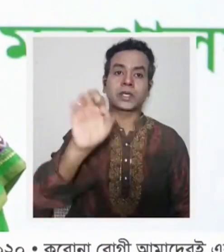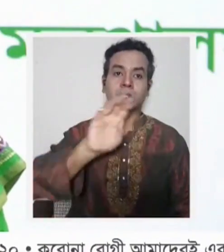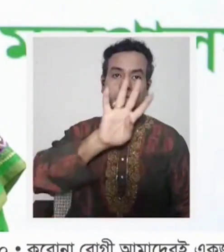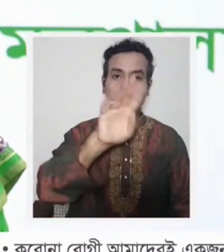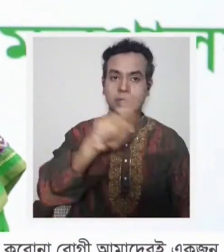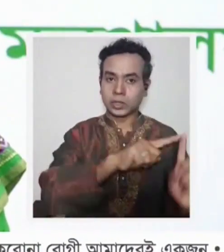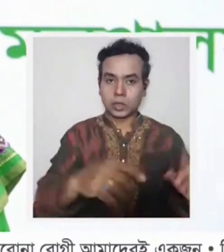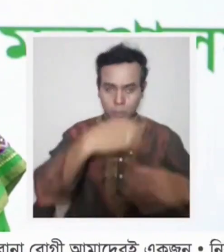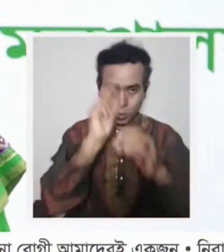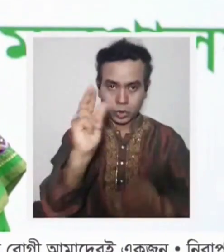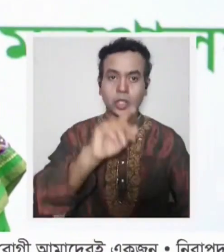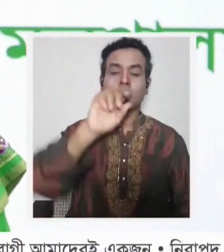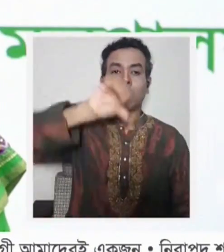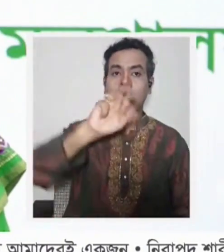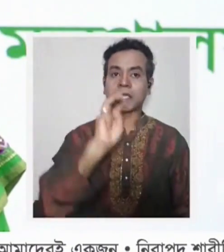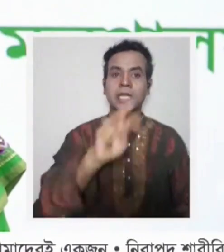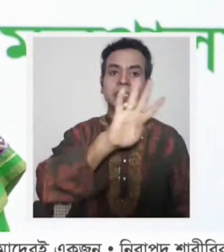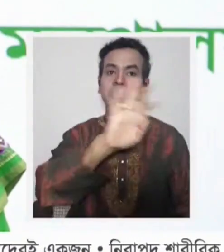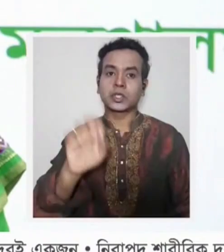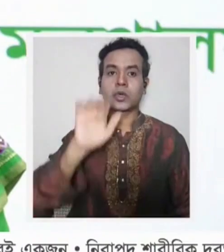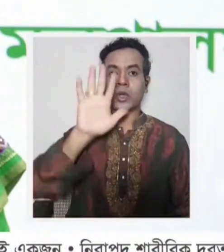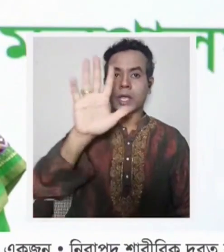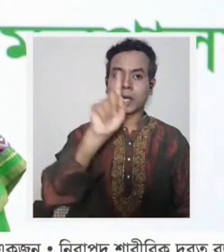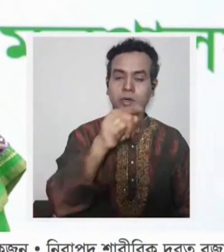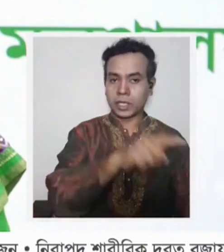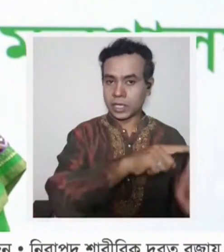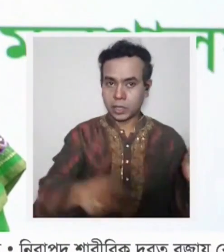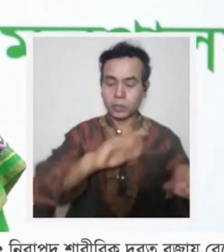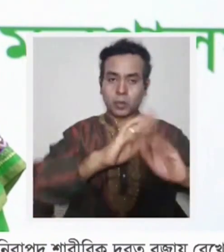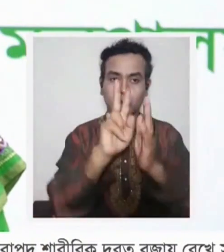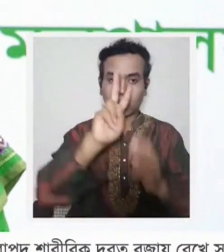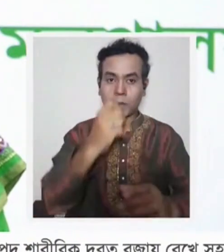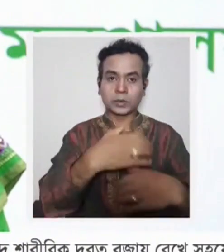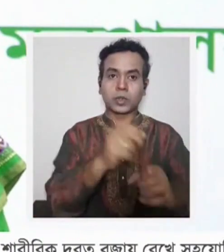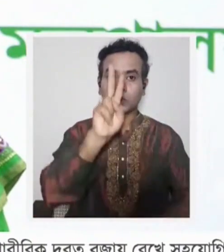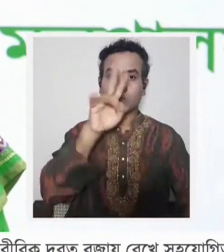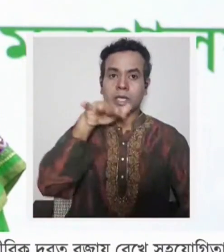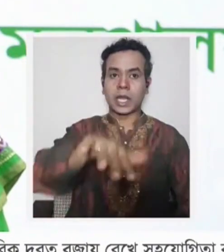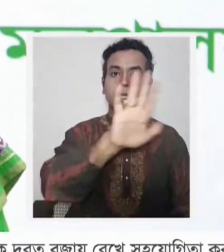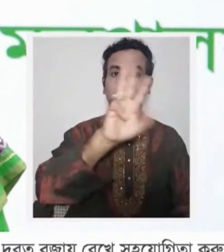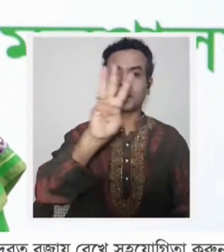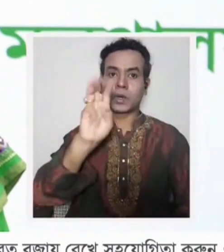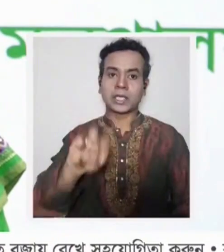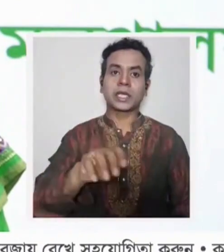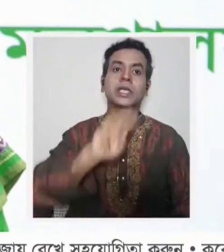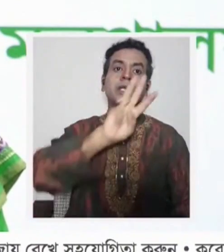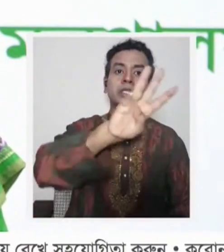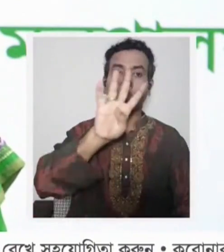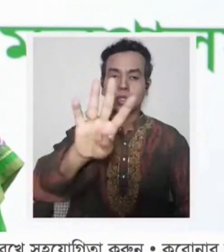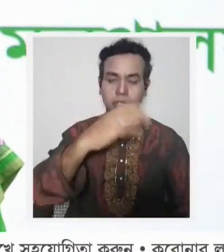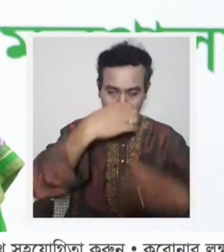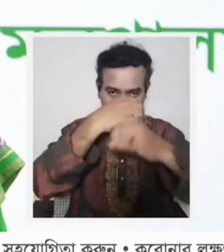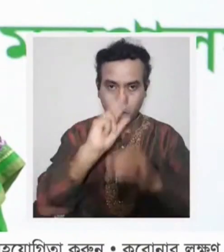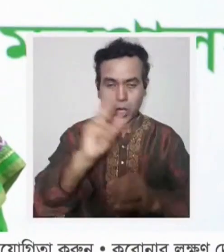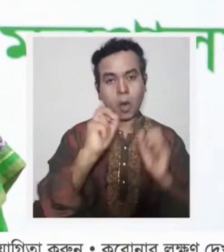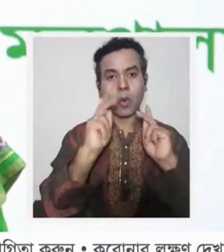চব্বিশ ঘন্টায় নমুনা সংগৃহীত হয়েছে 11,541টি, পরীক্ষা হয়েছে 9,451টি, এ পর্যন্ত পরীক্ষা